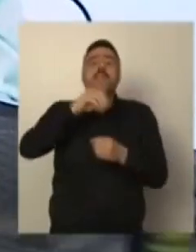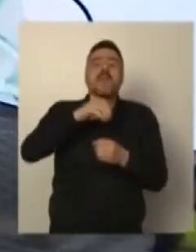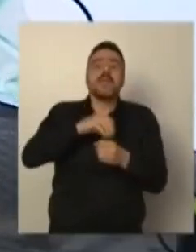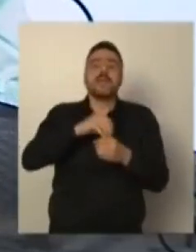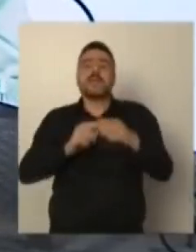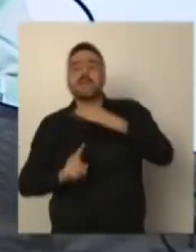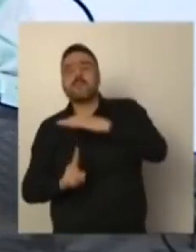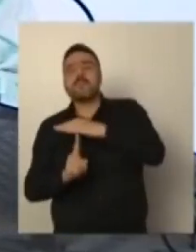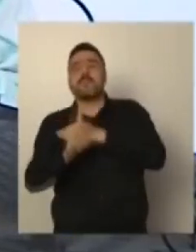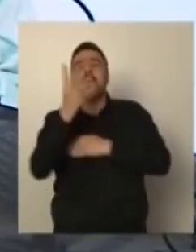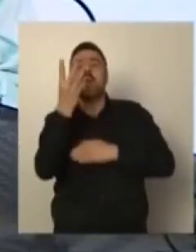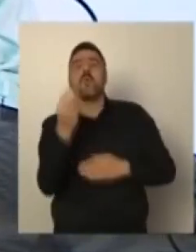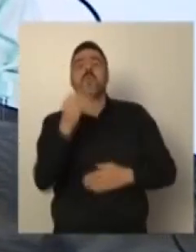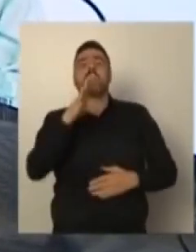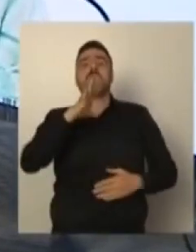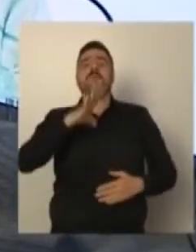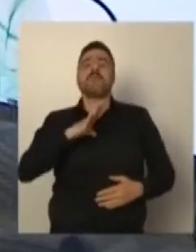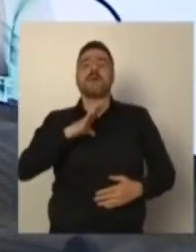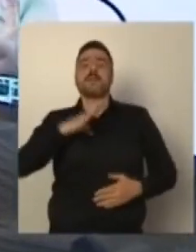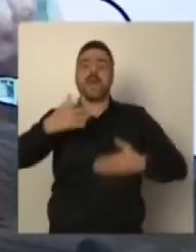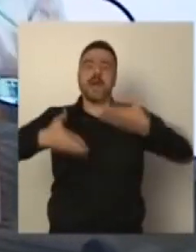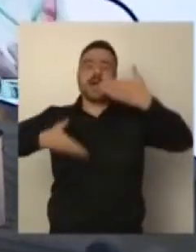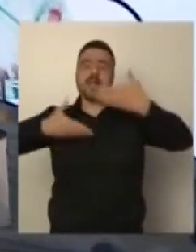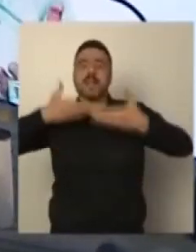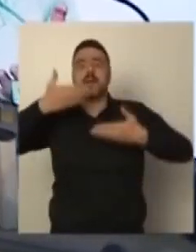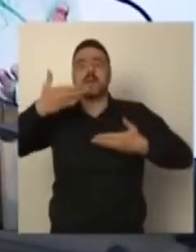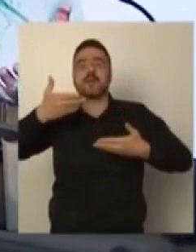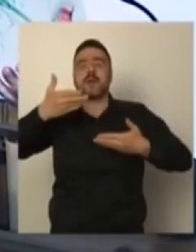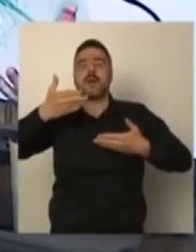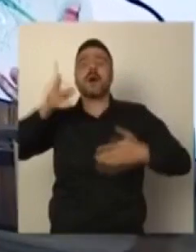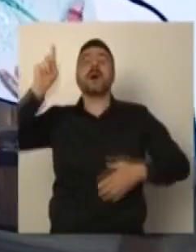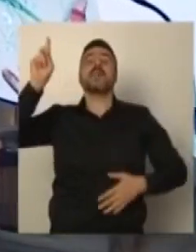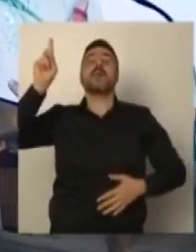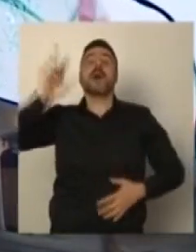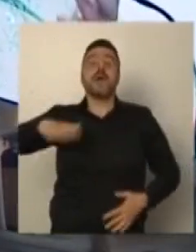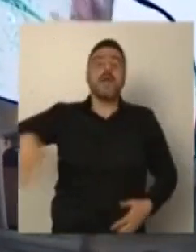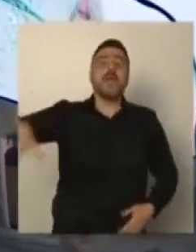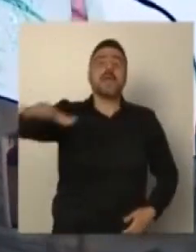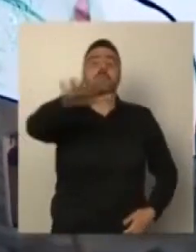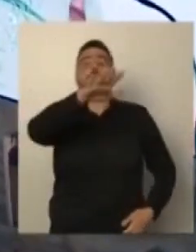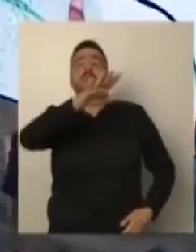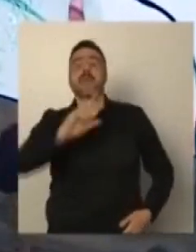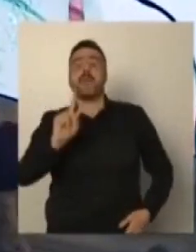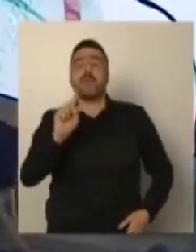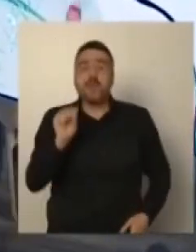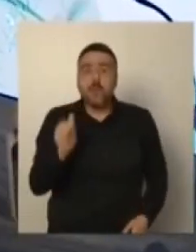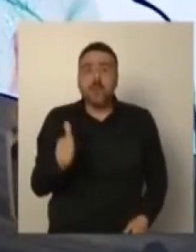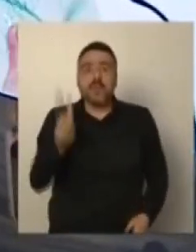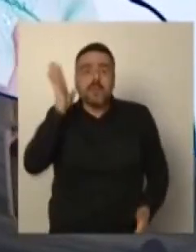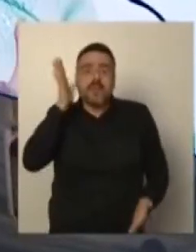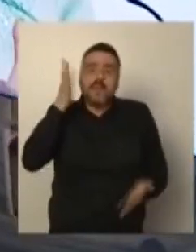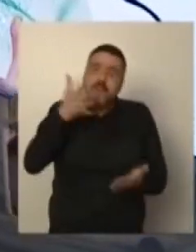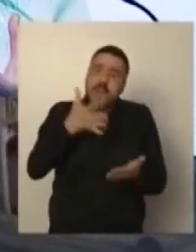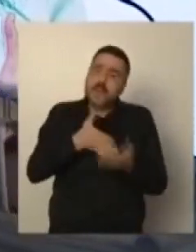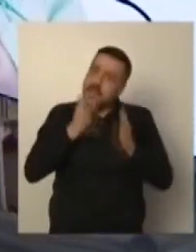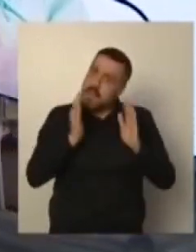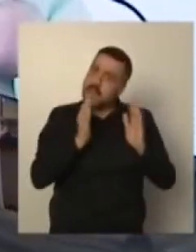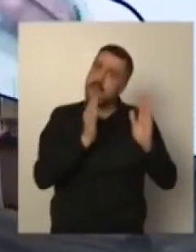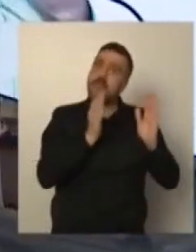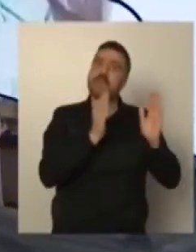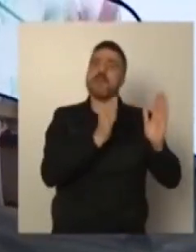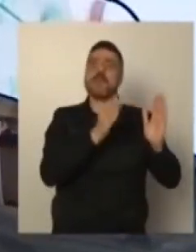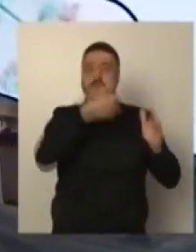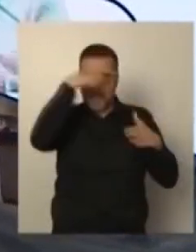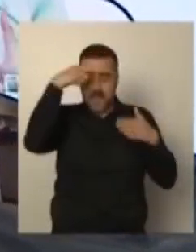şerifinden biz bunu anlıyoruz. Rabbim hepimize günde 5 vakit namazı kılarak